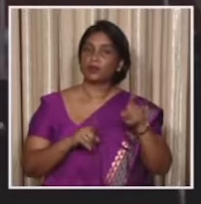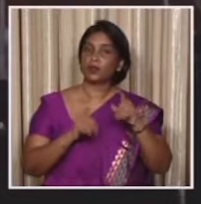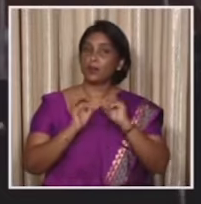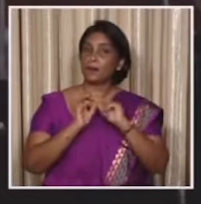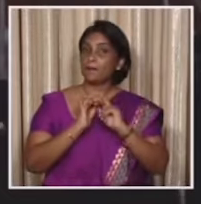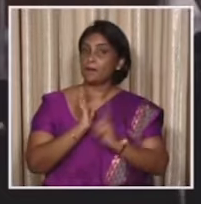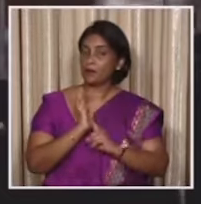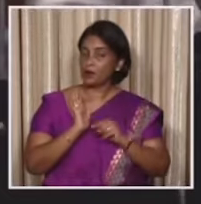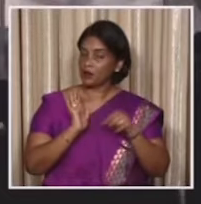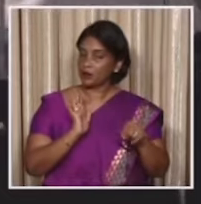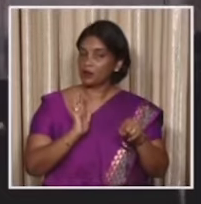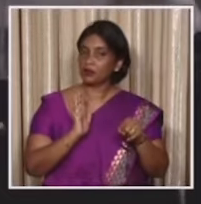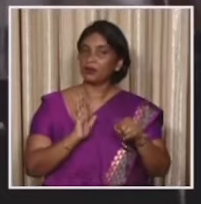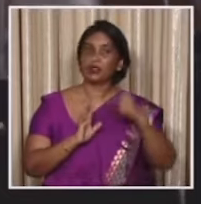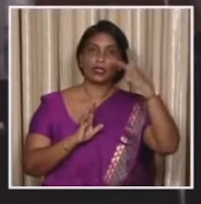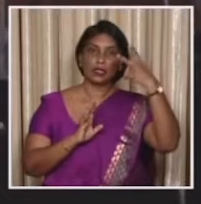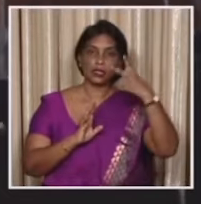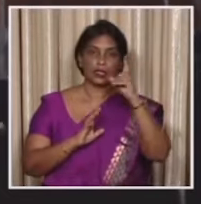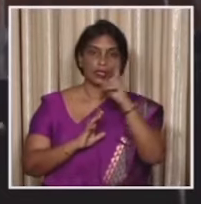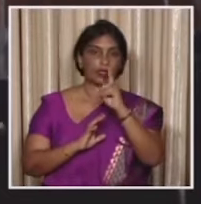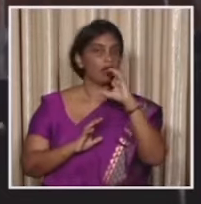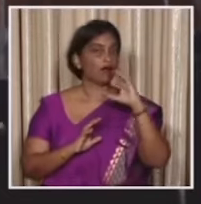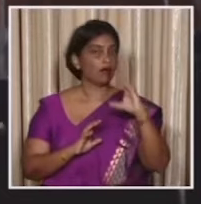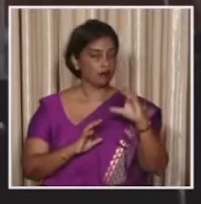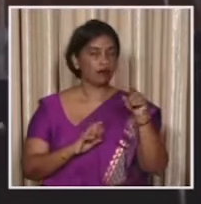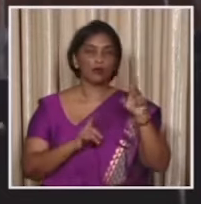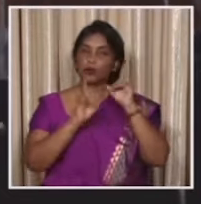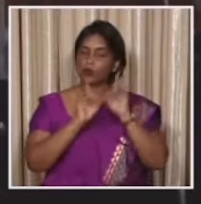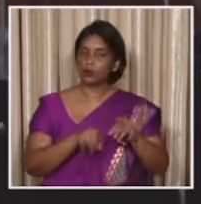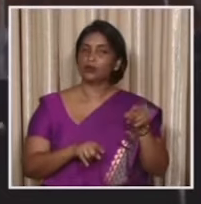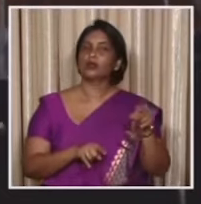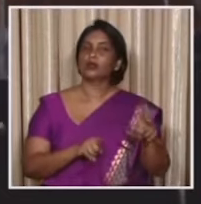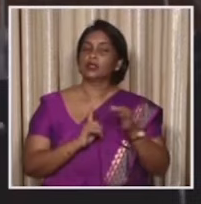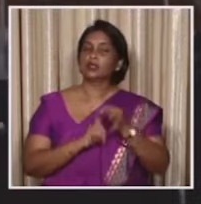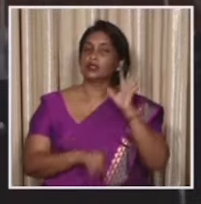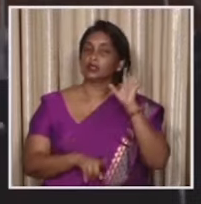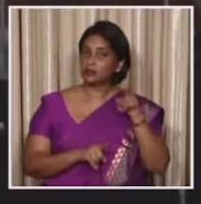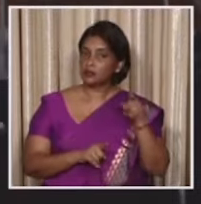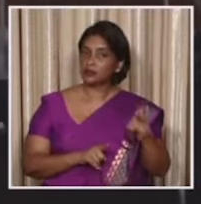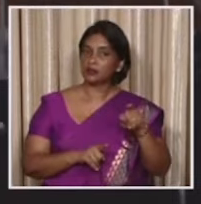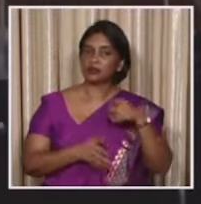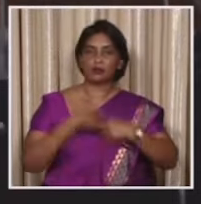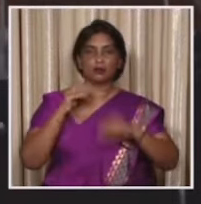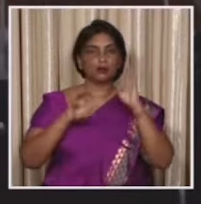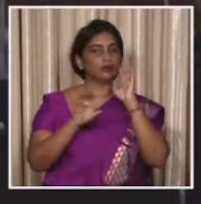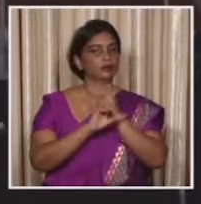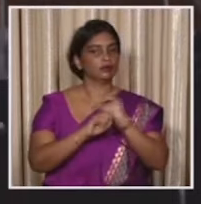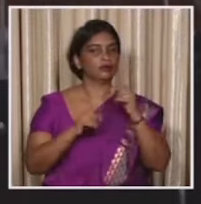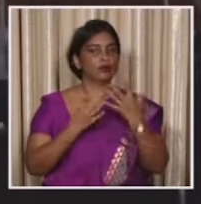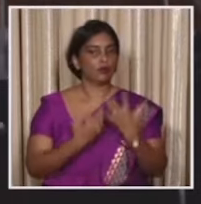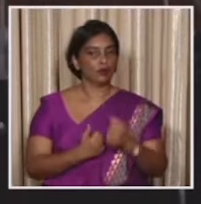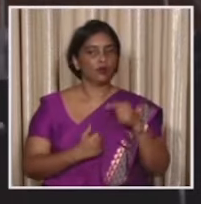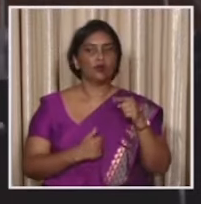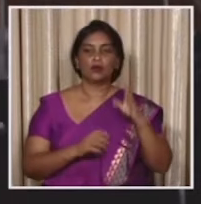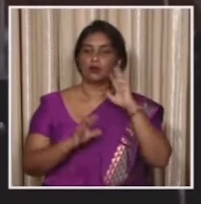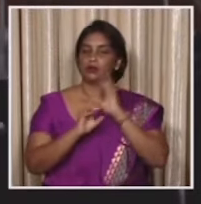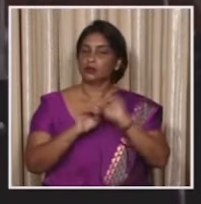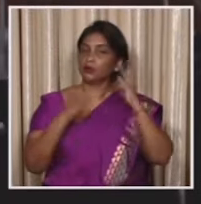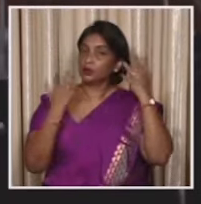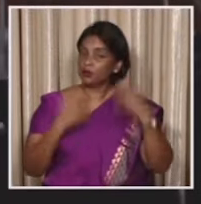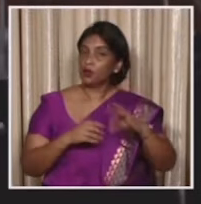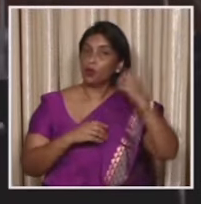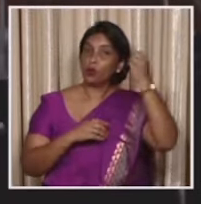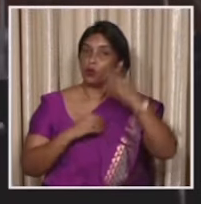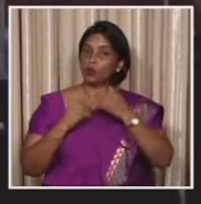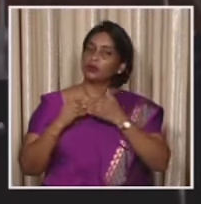පනතෙම 2-1 ආවගන්තිය අනුව ජනාධිපතිවරණය ප්‍රකාශයට පත් කරන්න ඕනි. ප්‍රකාශයට පත් කරන